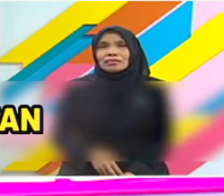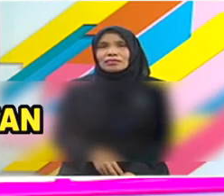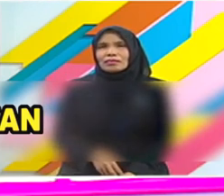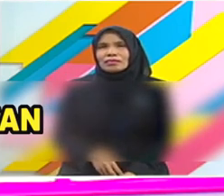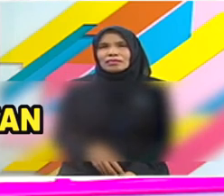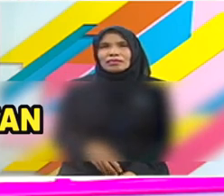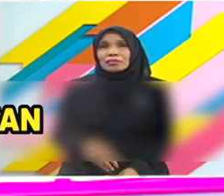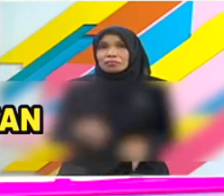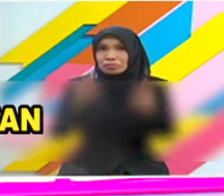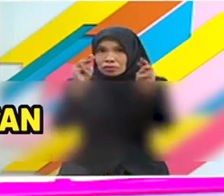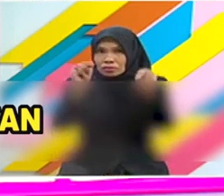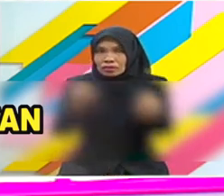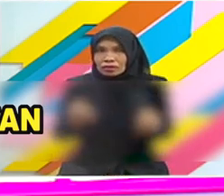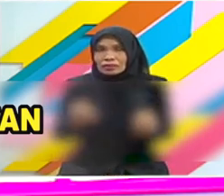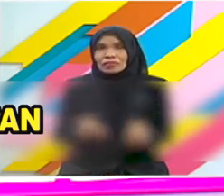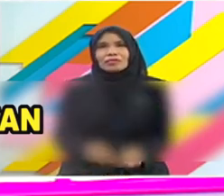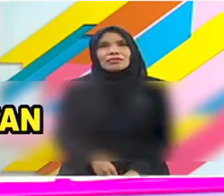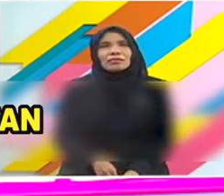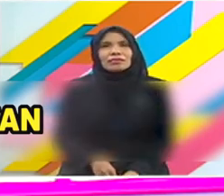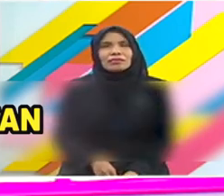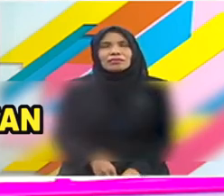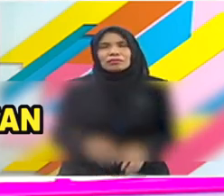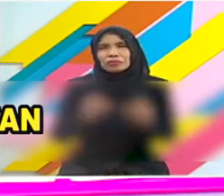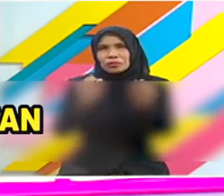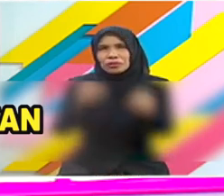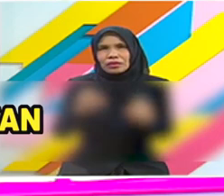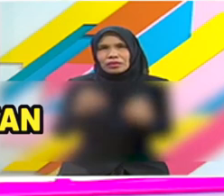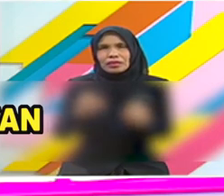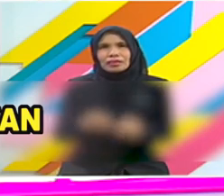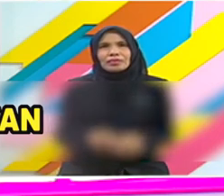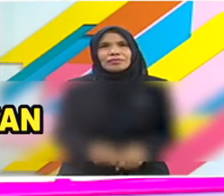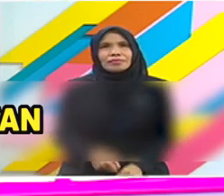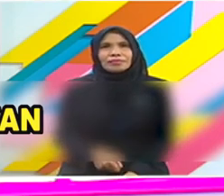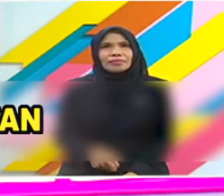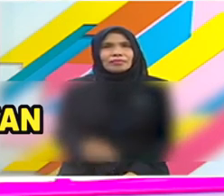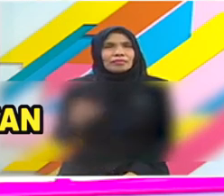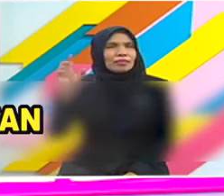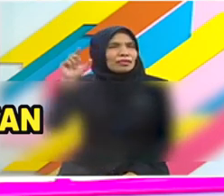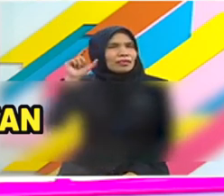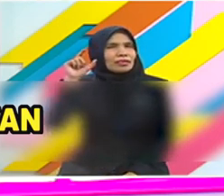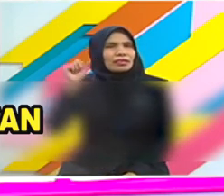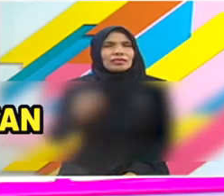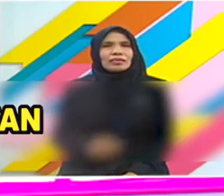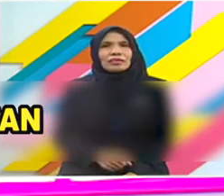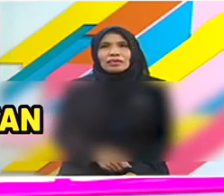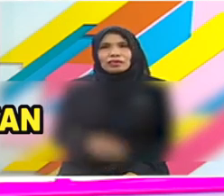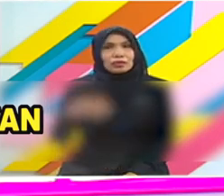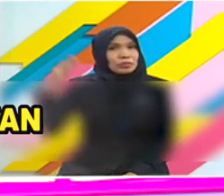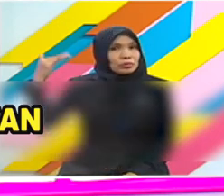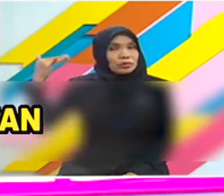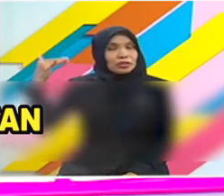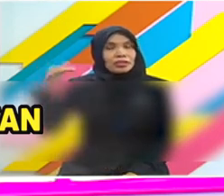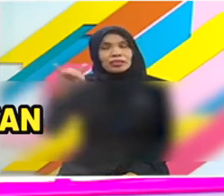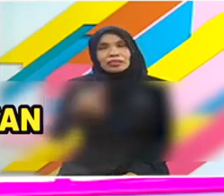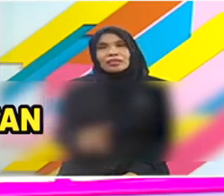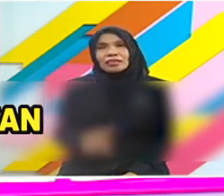tertentu. Dan yang mana bila terlalu tinggi pun kita tak boleh nak kesan bunyi itu, ataupun terlalu rendah pun kita tak boleh kesan. Berbeza